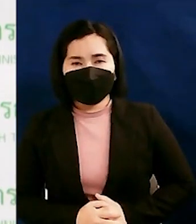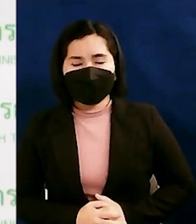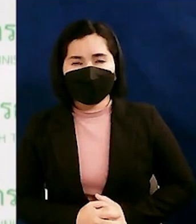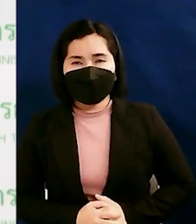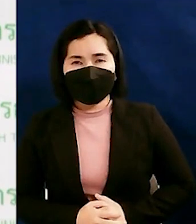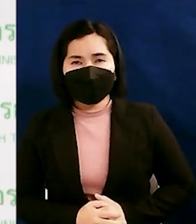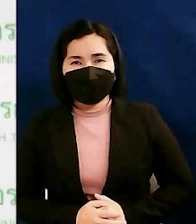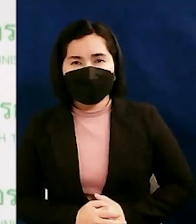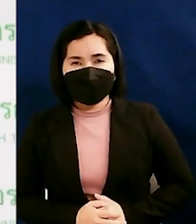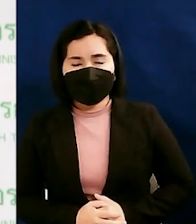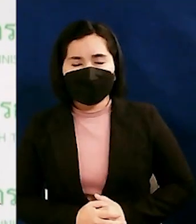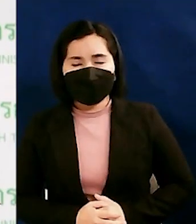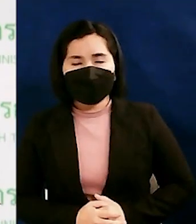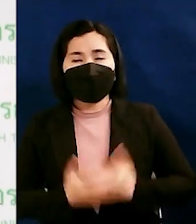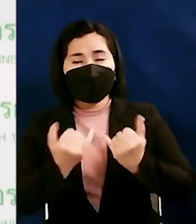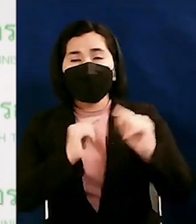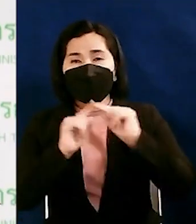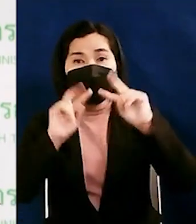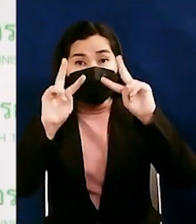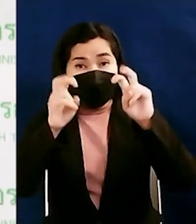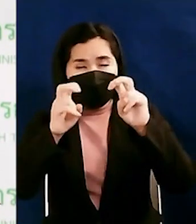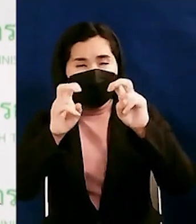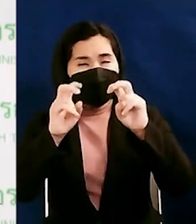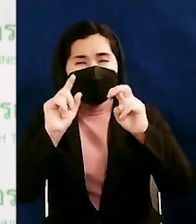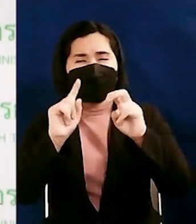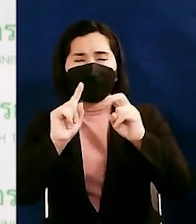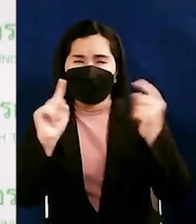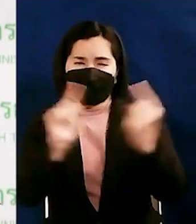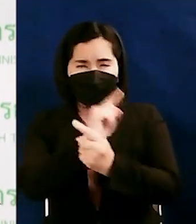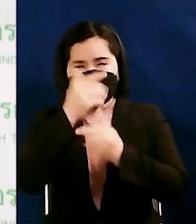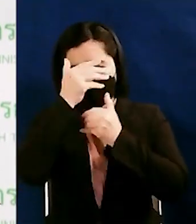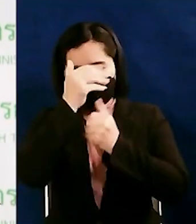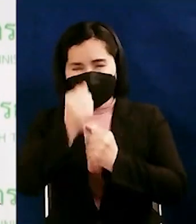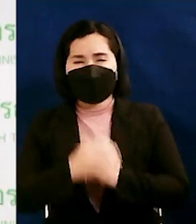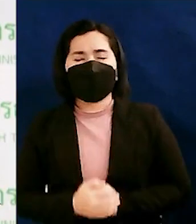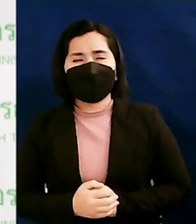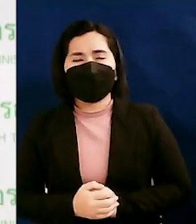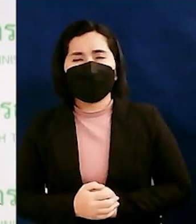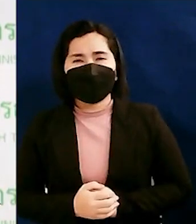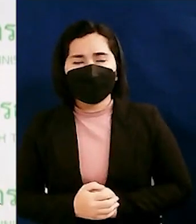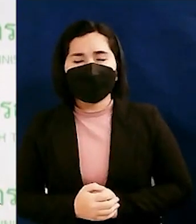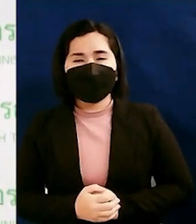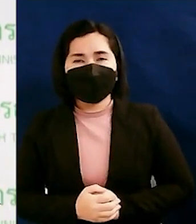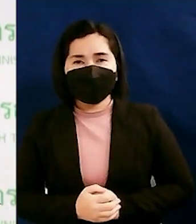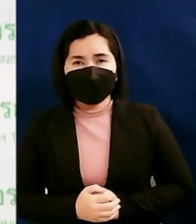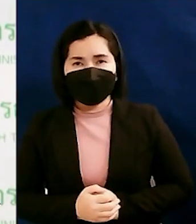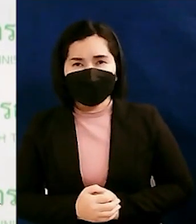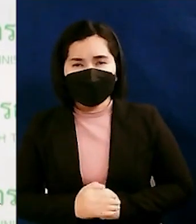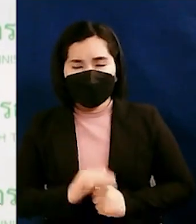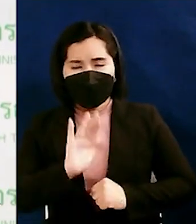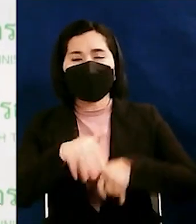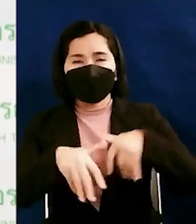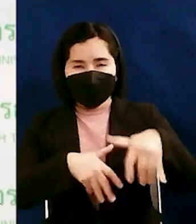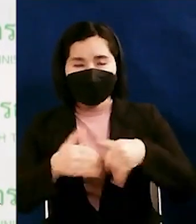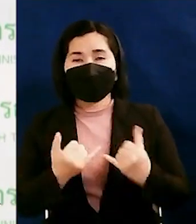ด็นโควิด-19 ไปสักหน่อยละค่ะเพราะว่ามีประเด็นที่ร้อนแรงกว่านะคะแล้วก็อยู่ในความสนใจของประชาชนและสื่อมว